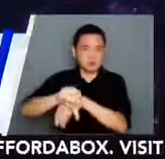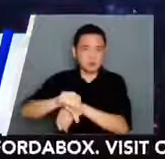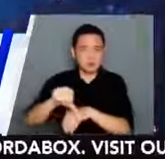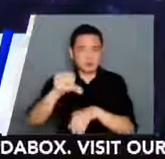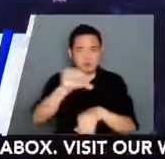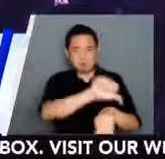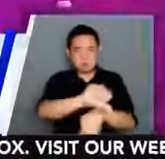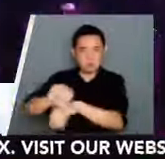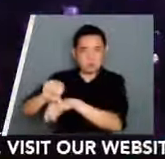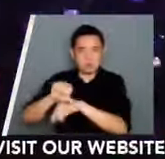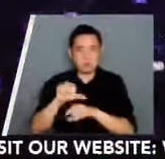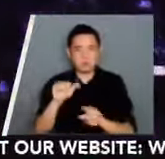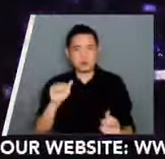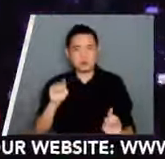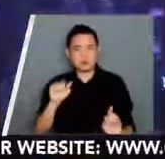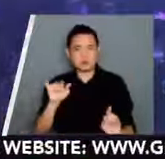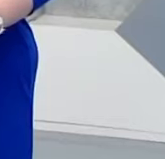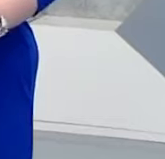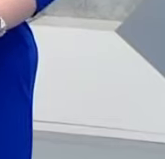18.